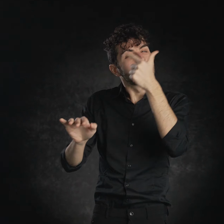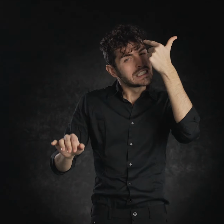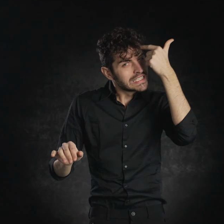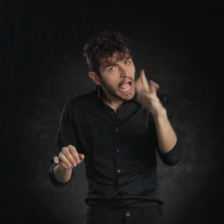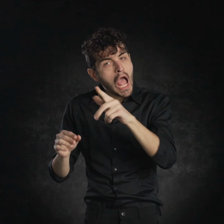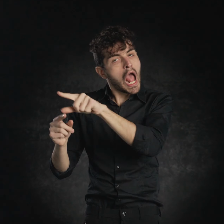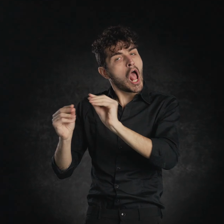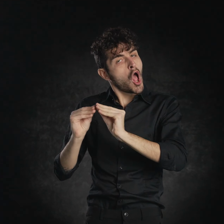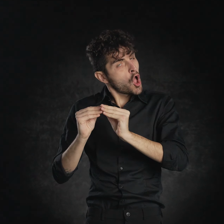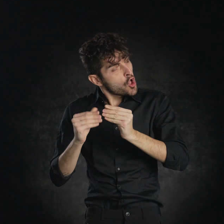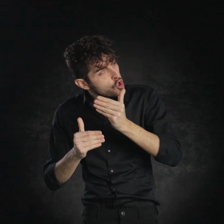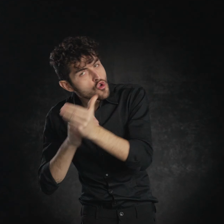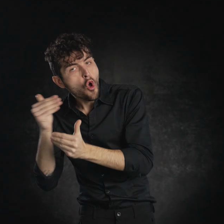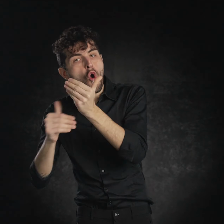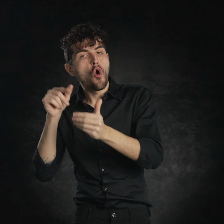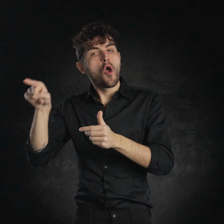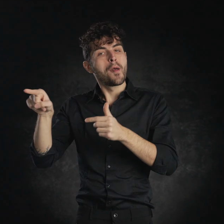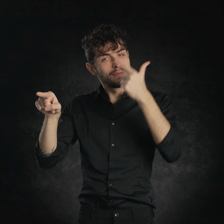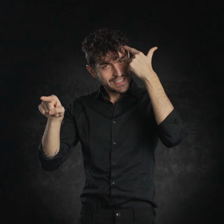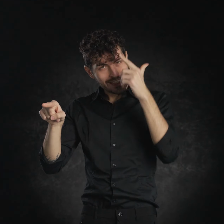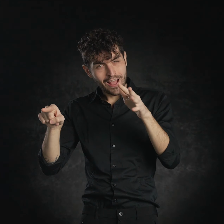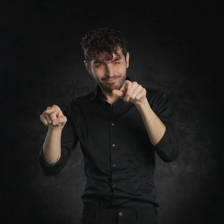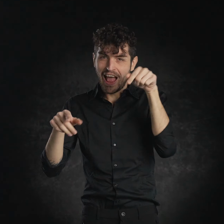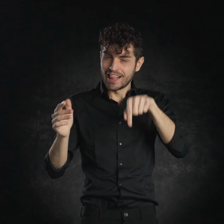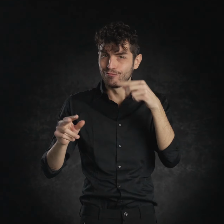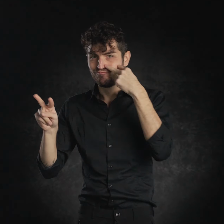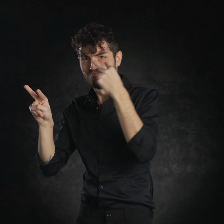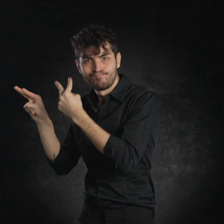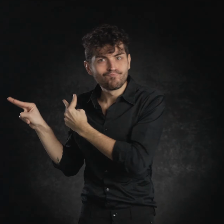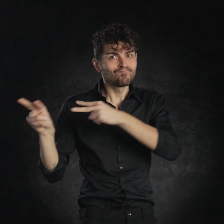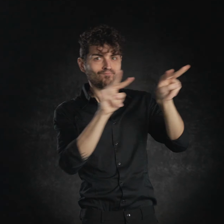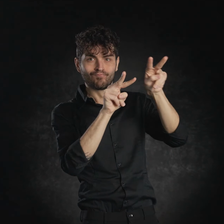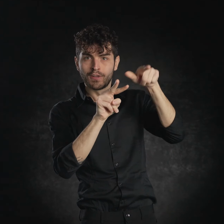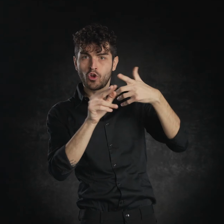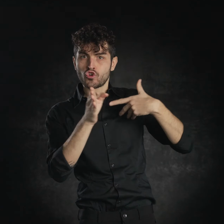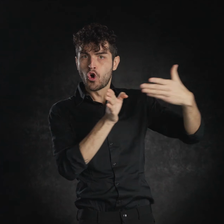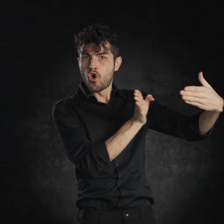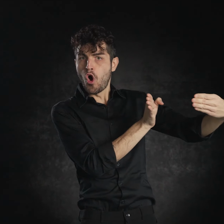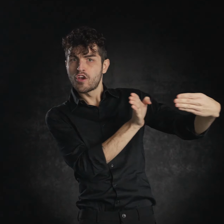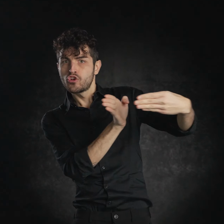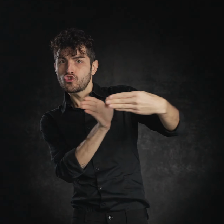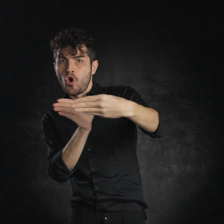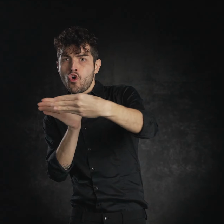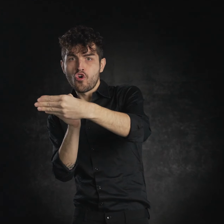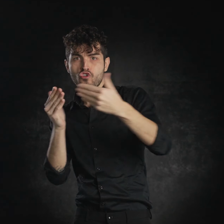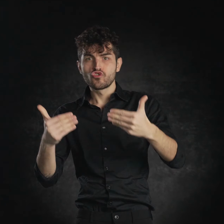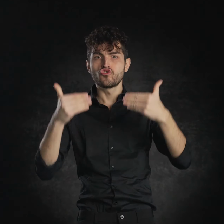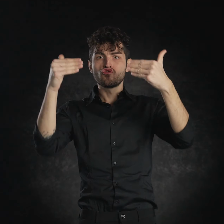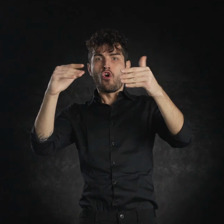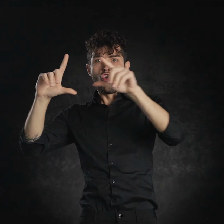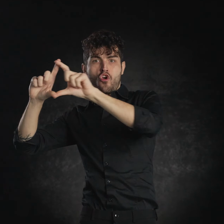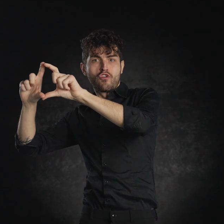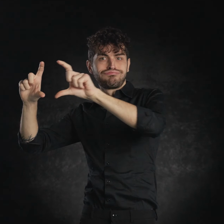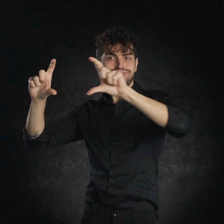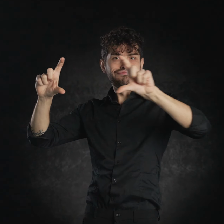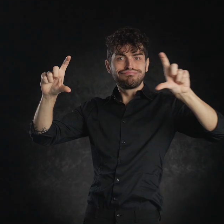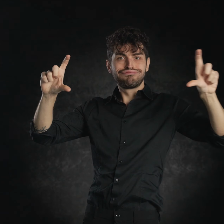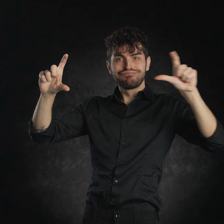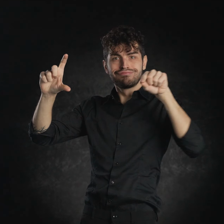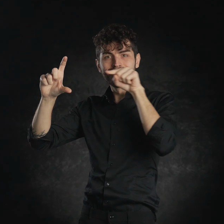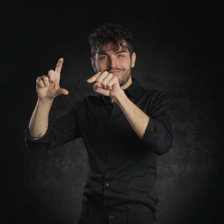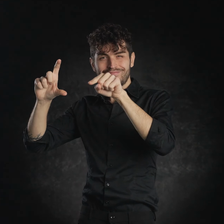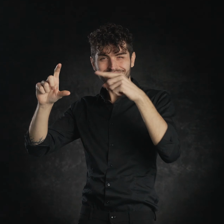che gli egizi sapevano avere e se ci giriamo e guardiamo verso il corridoio e quindi fingiamo in questo momento di